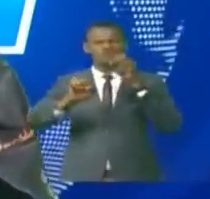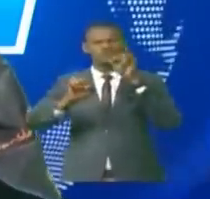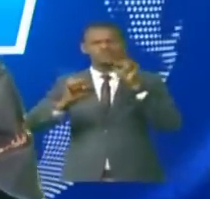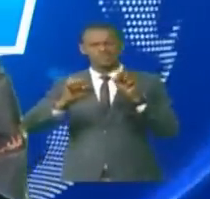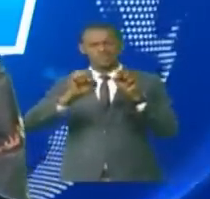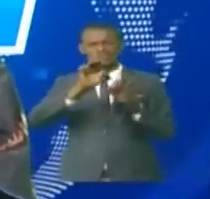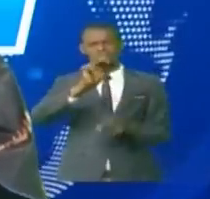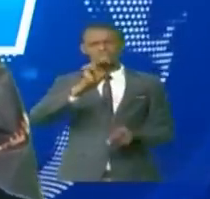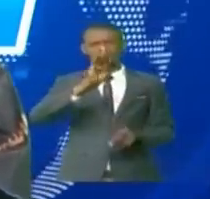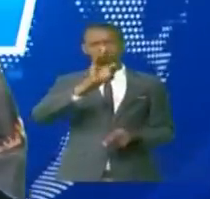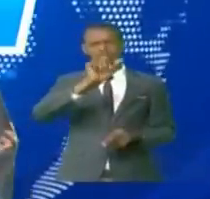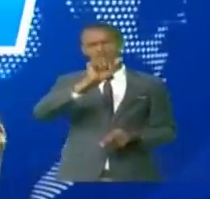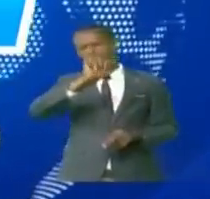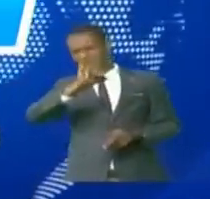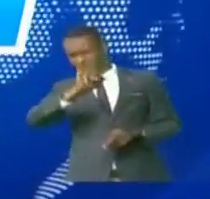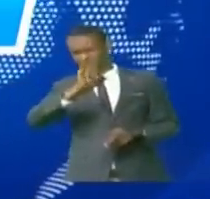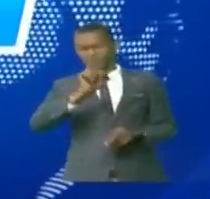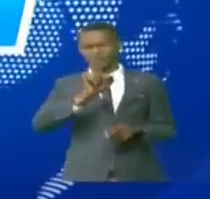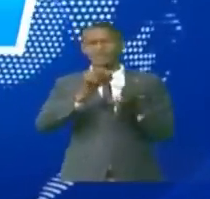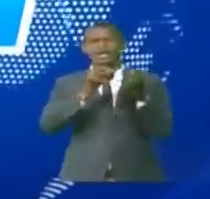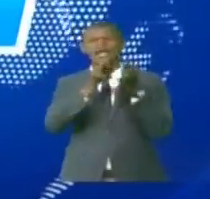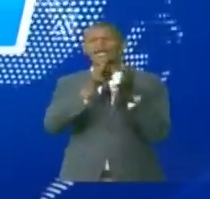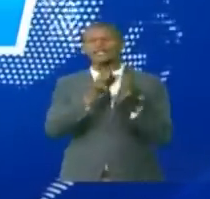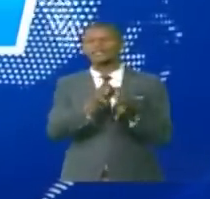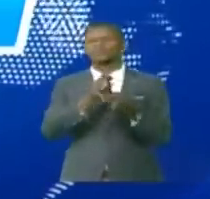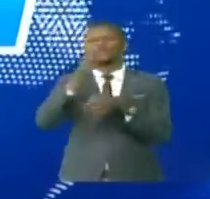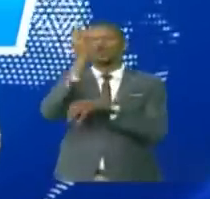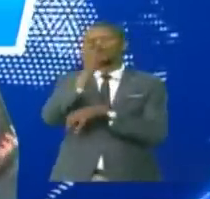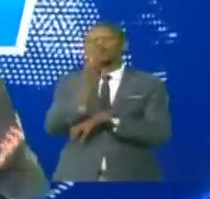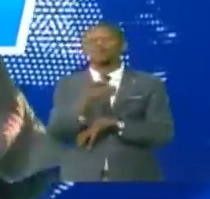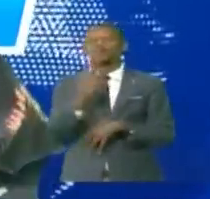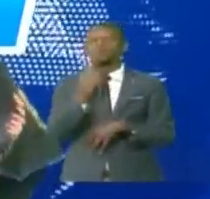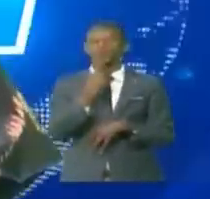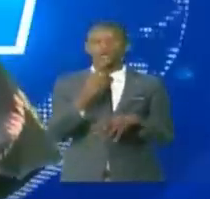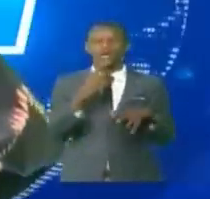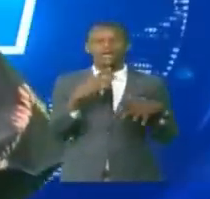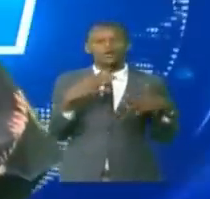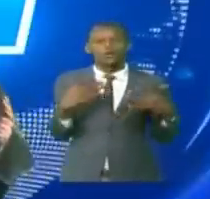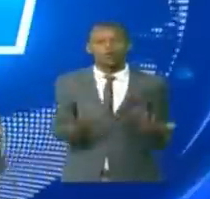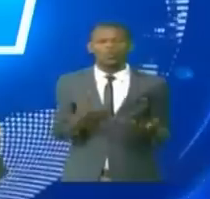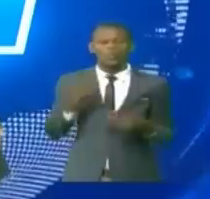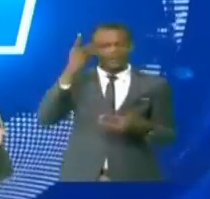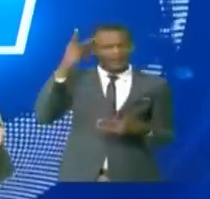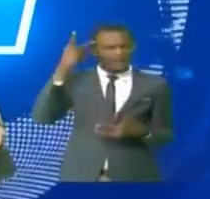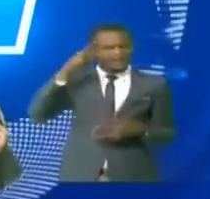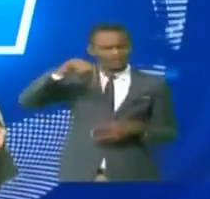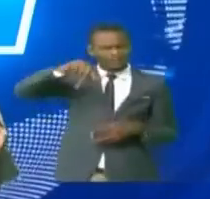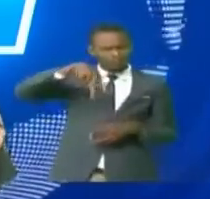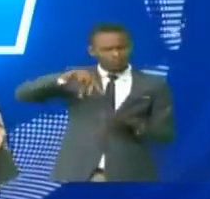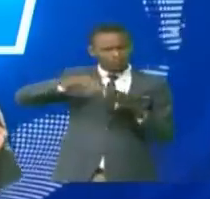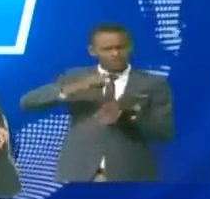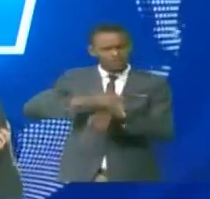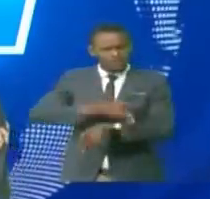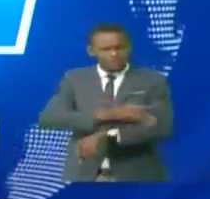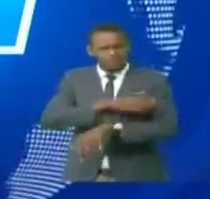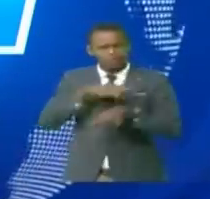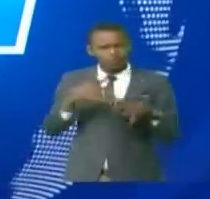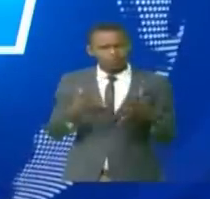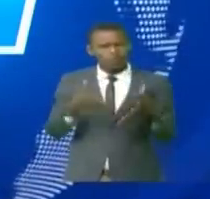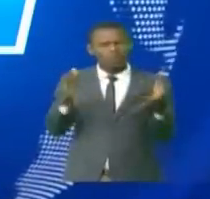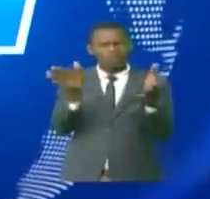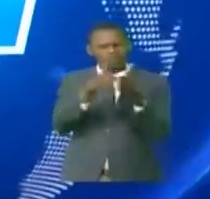le développement du Kasaï Kadesco à Sbel. C'était au cours de la réunion organisée par le président de la